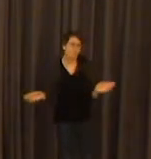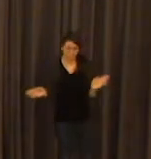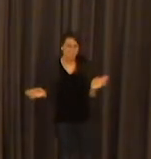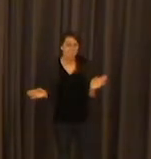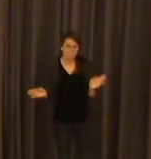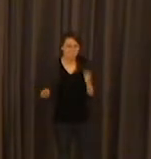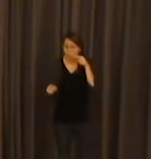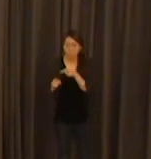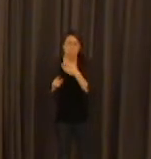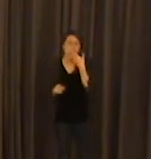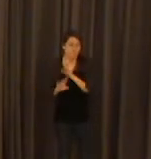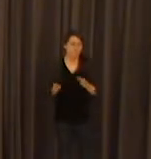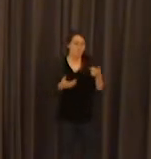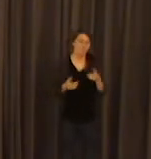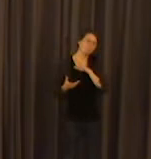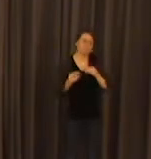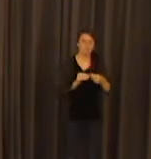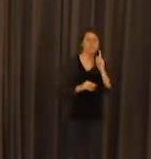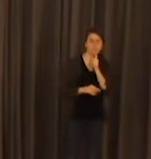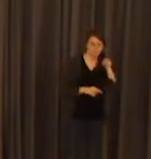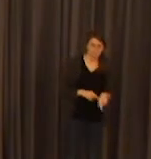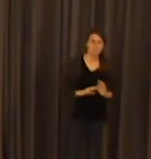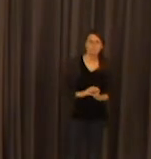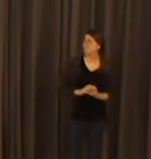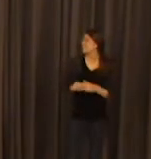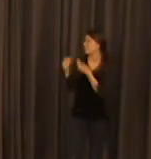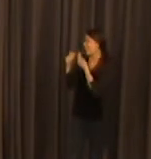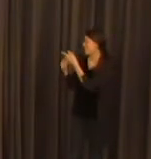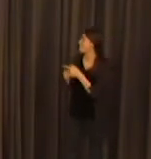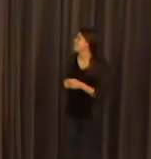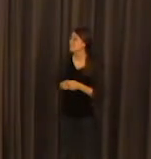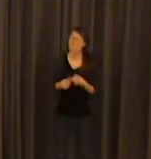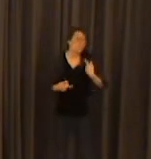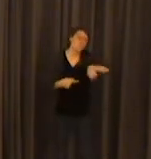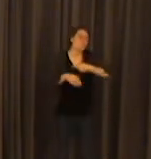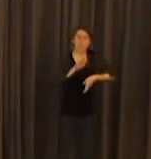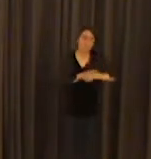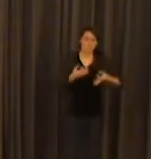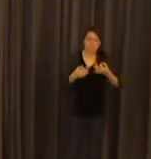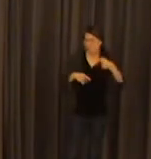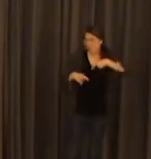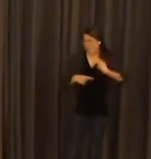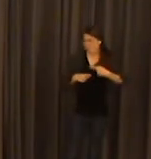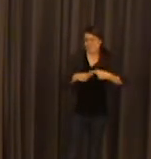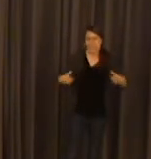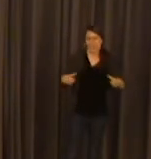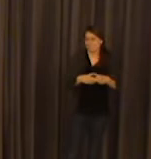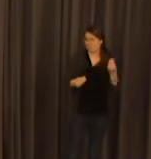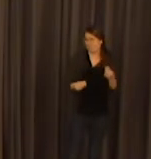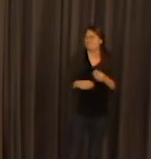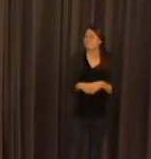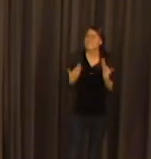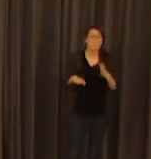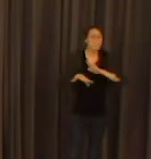Teresa. Continuarem segur, perquè amb aquests equips... I per tancar del tot, heu vist que aquí a la